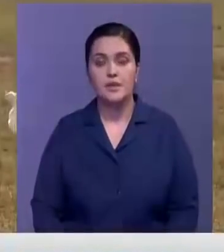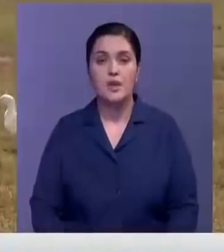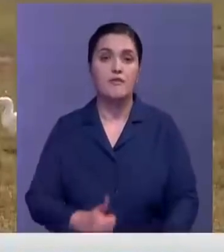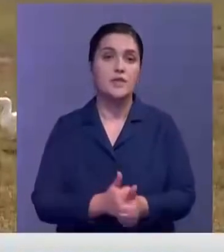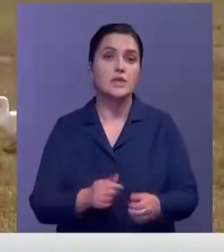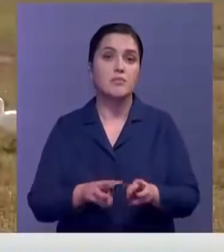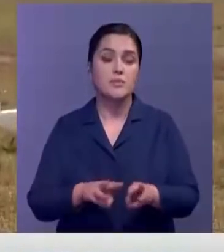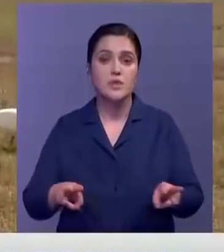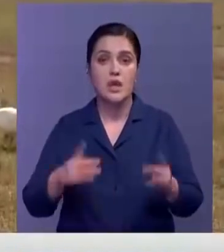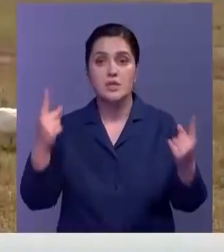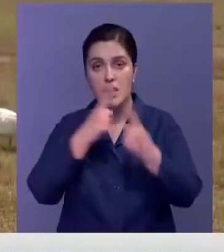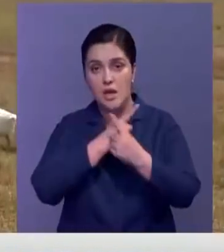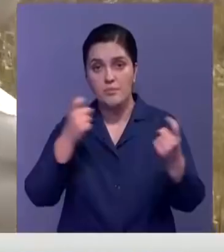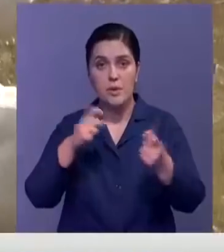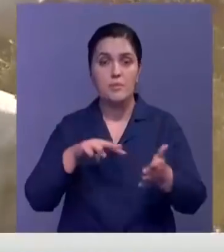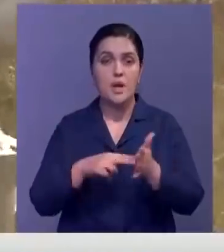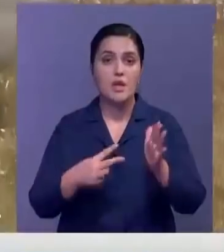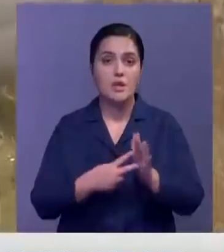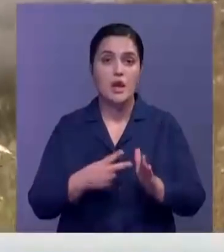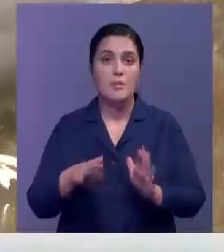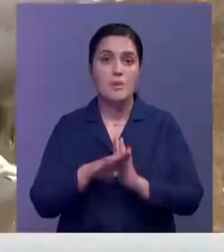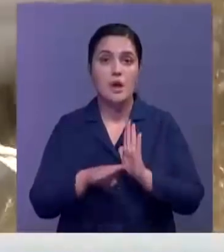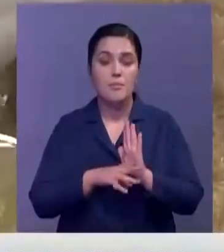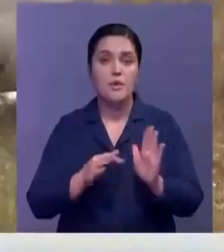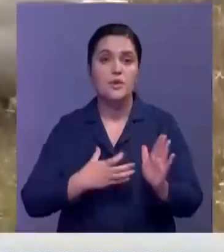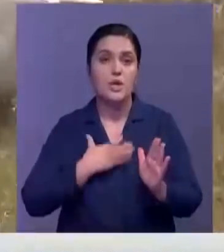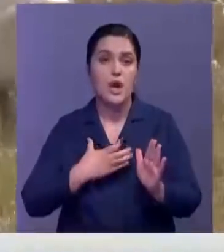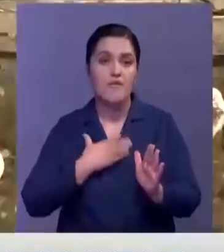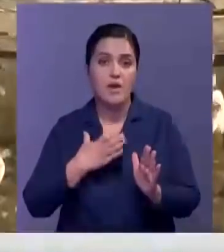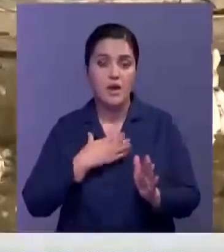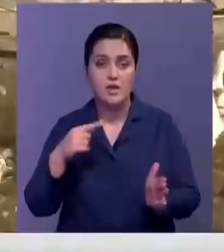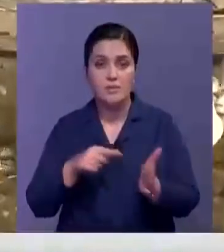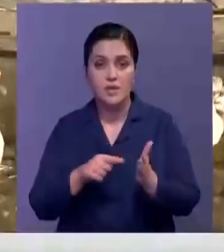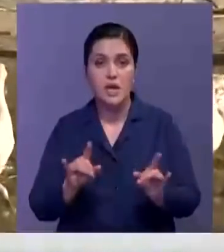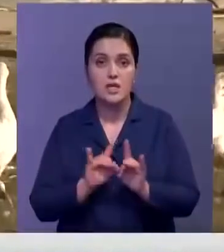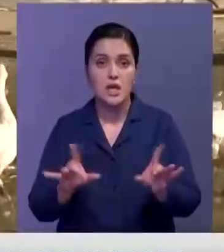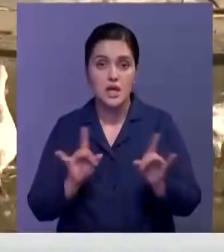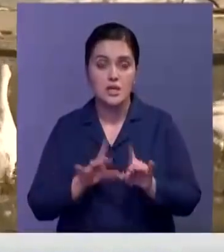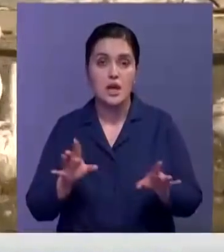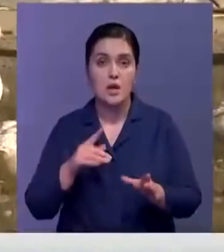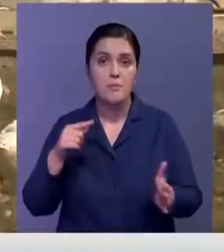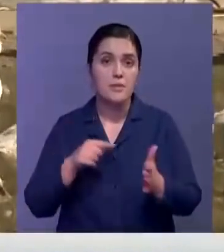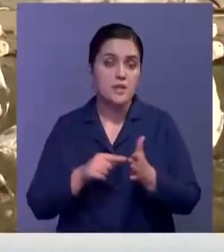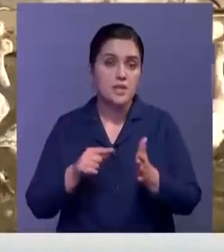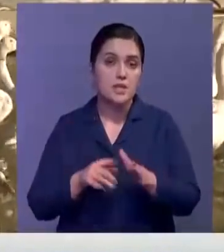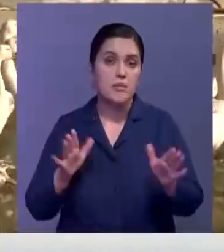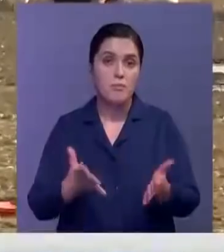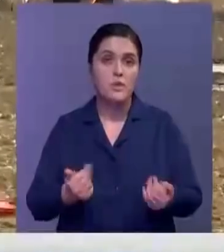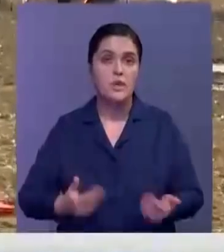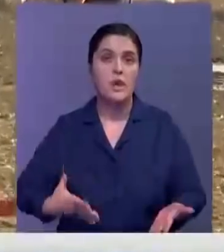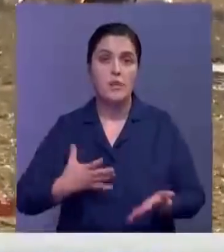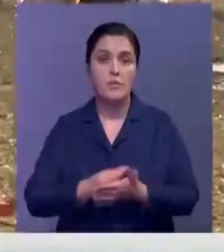Кроме того, вице-министр сообщила, что в стране планируют разработать программу по страхованию пернатых. Она рассказала, как птицеводы могут